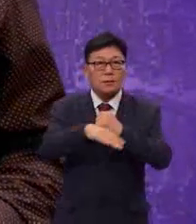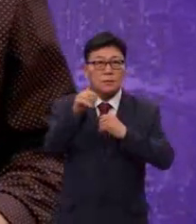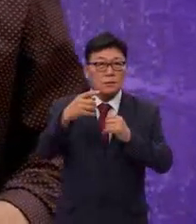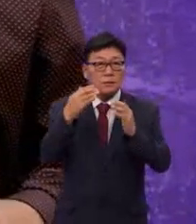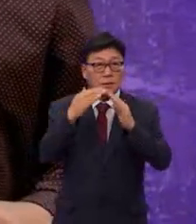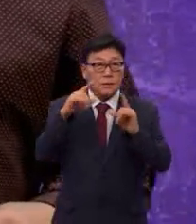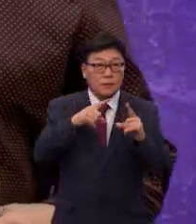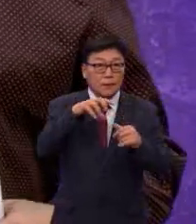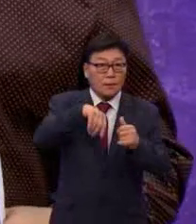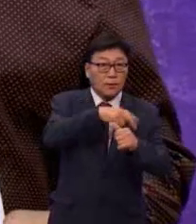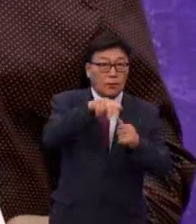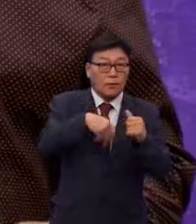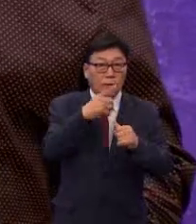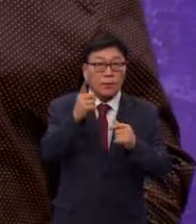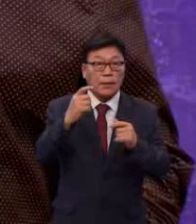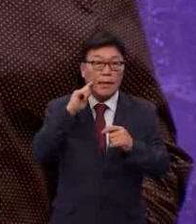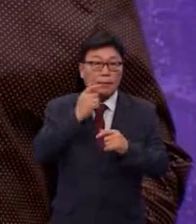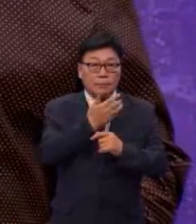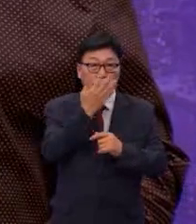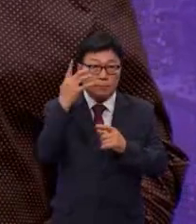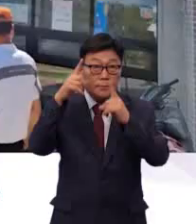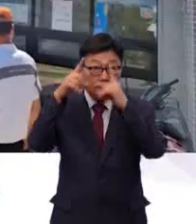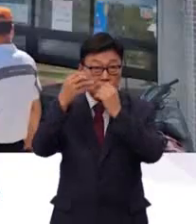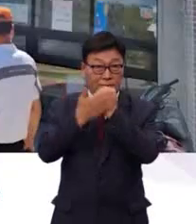저희 거점시설에서 아름답게 찍은 사진들입니다.